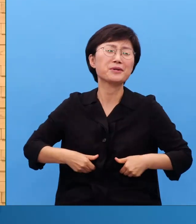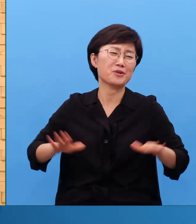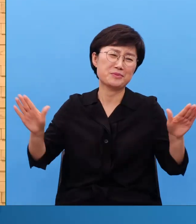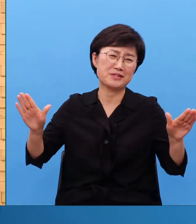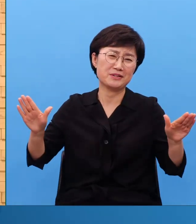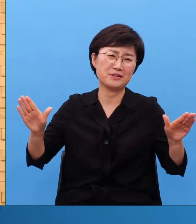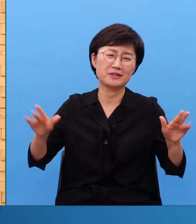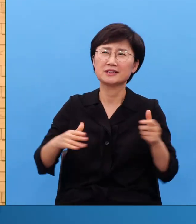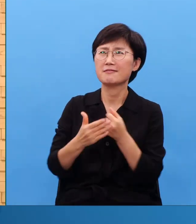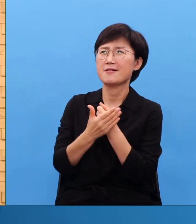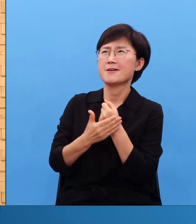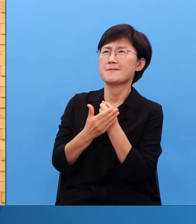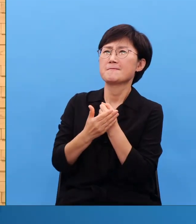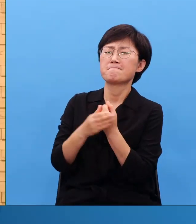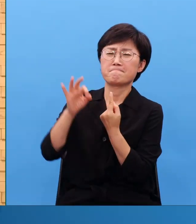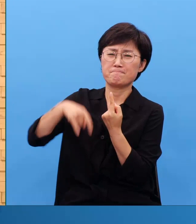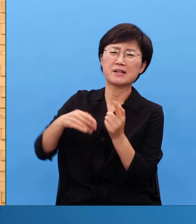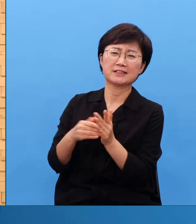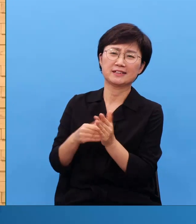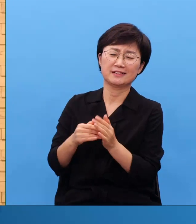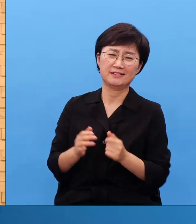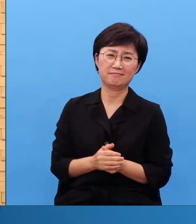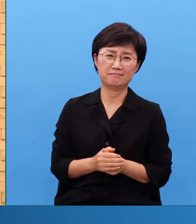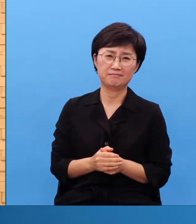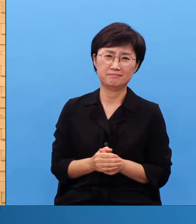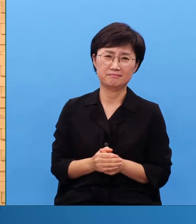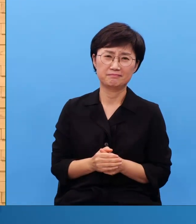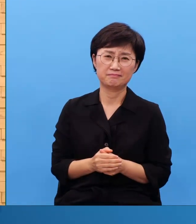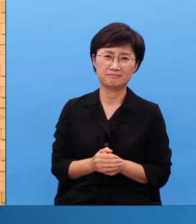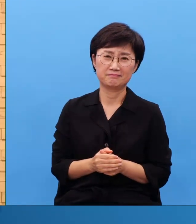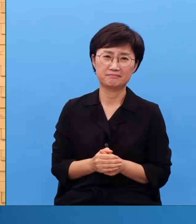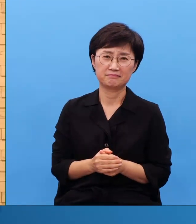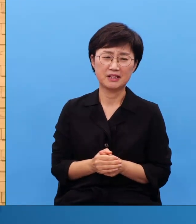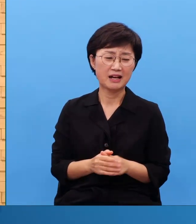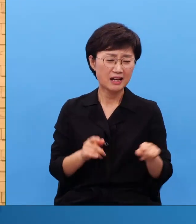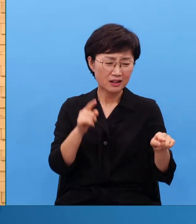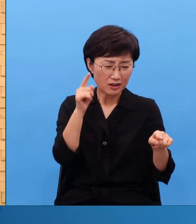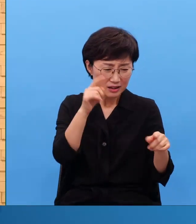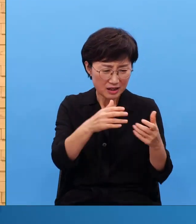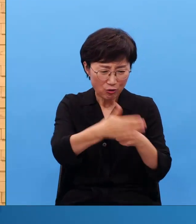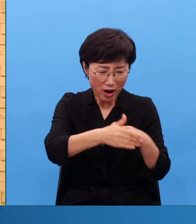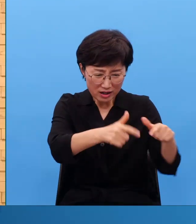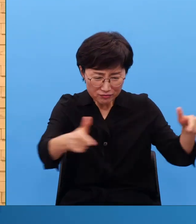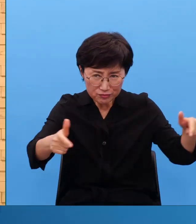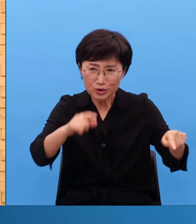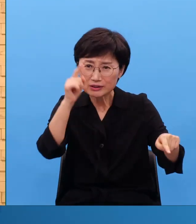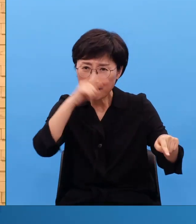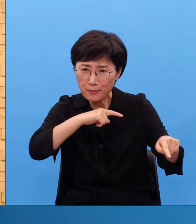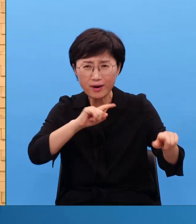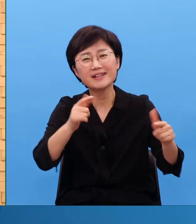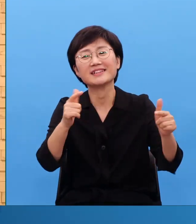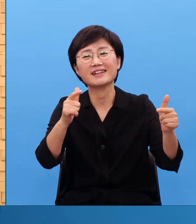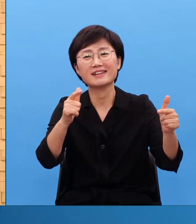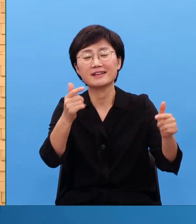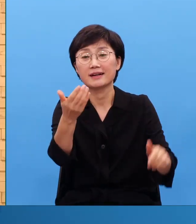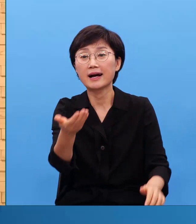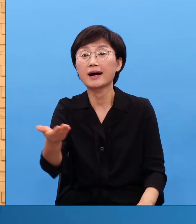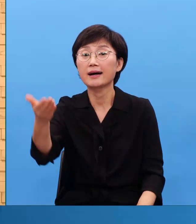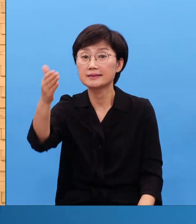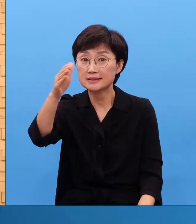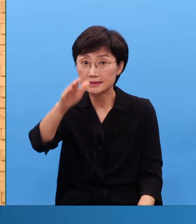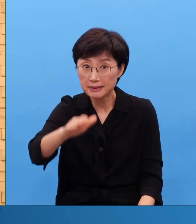no meaning inside of that. 필요 없다까지는 아니고 뭐 나쁘다는 아닙니다. 뭐 있으면 좋죠. 그러나 그것